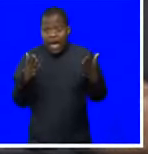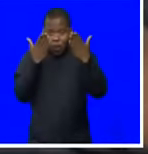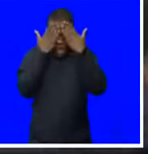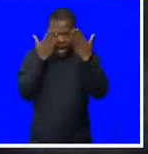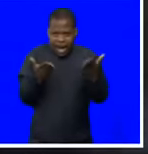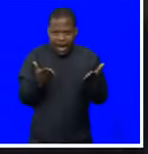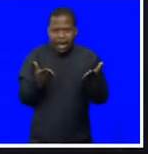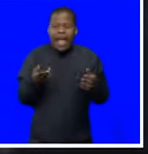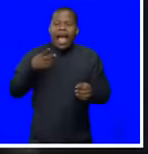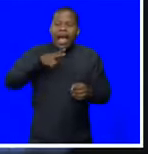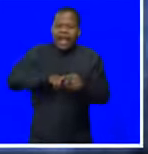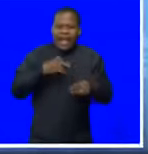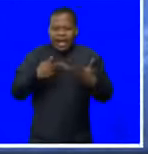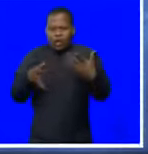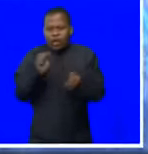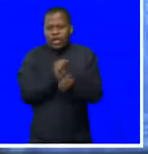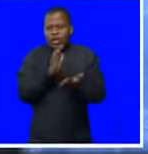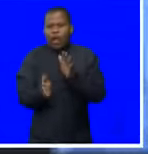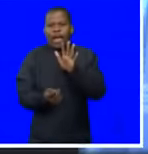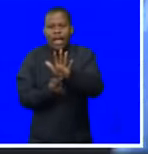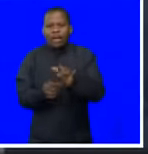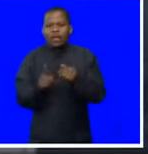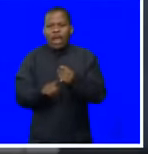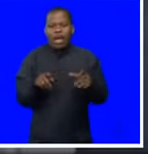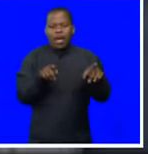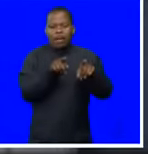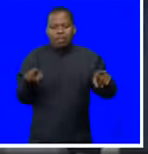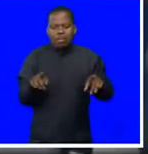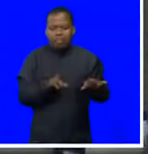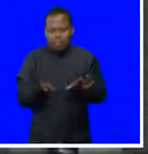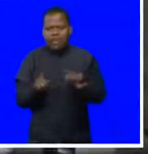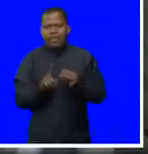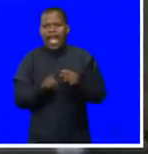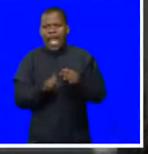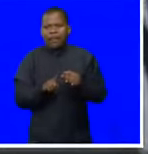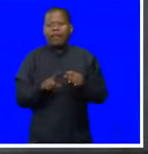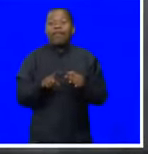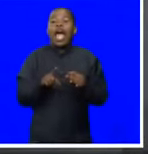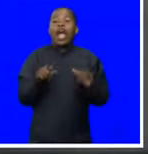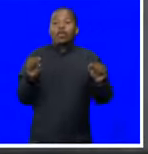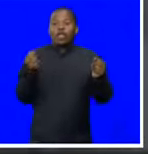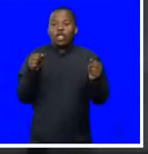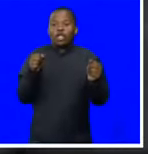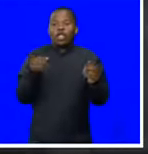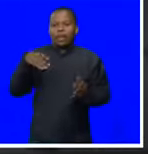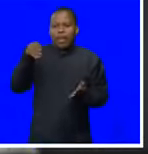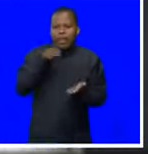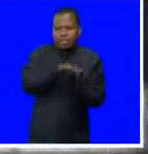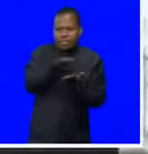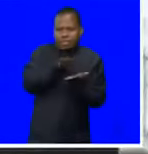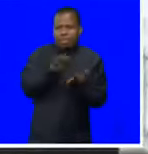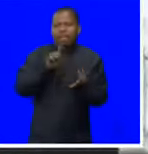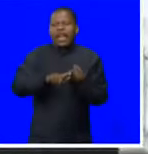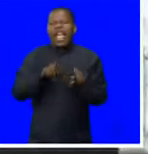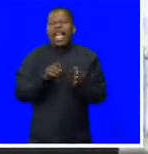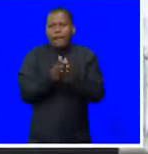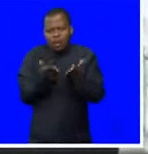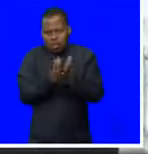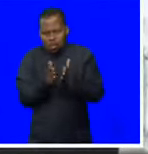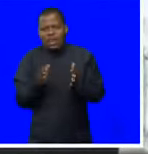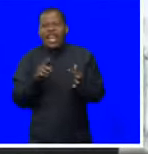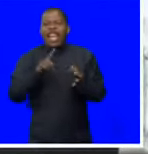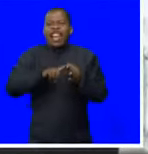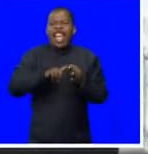ayihlolo kanti ke lokulimela kufaka ekhathi bongcondo womshina nemishini yokufotokopa nemaphepha lamayela amcoka netincwadi nalokunye